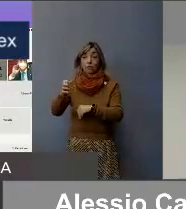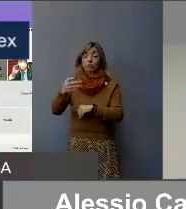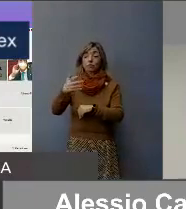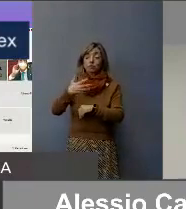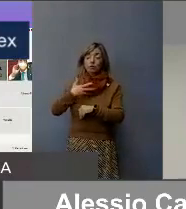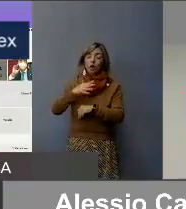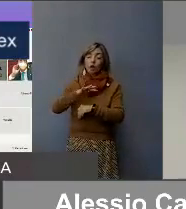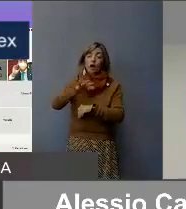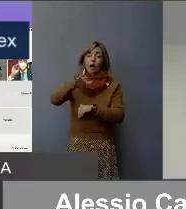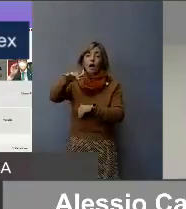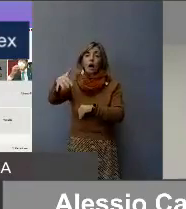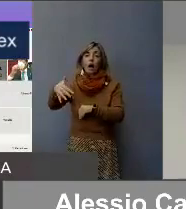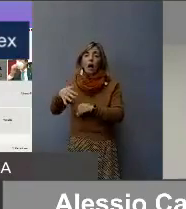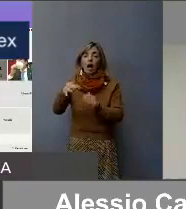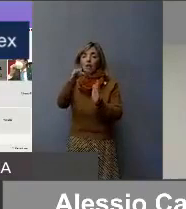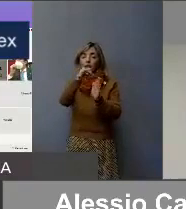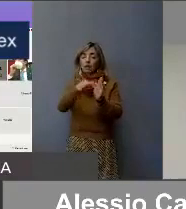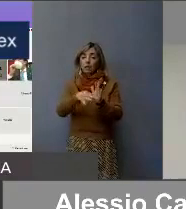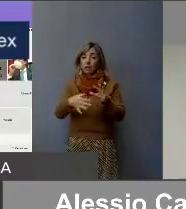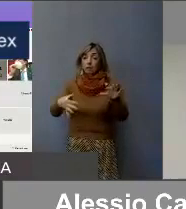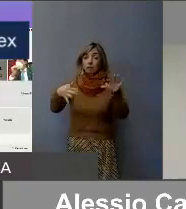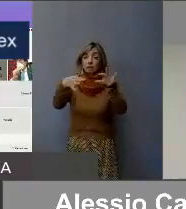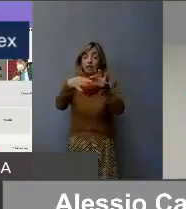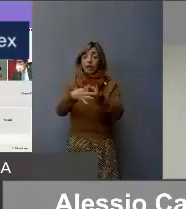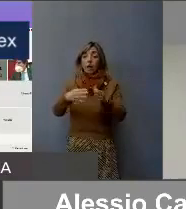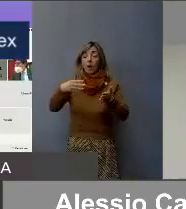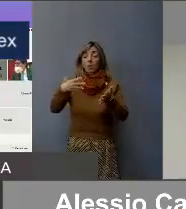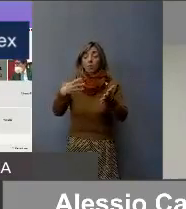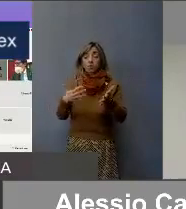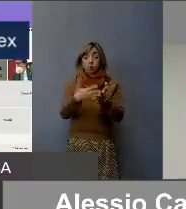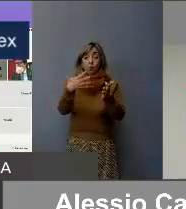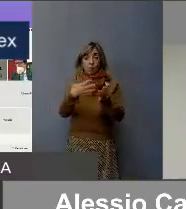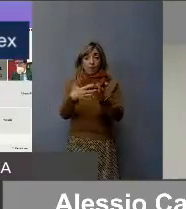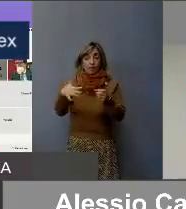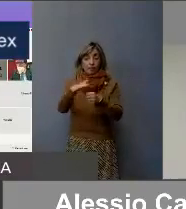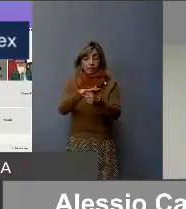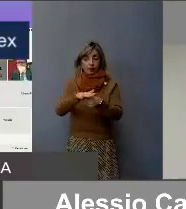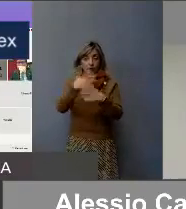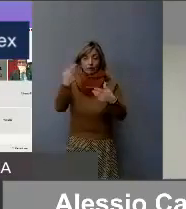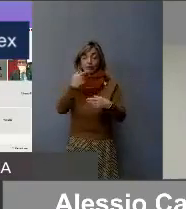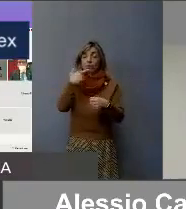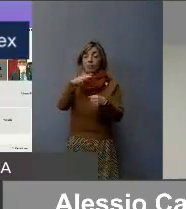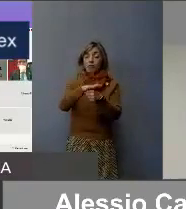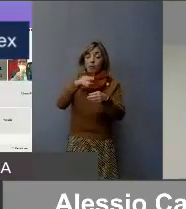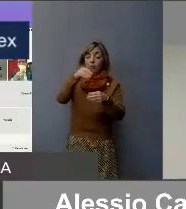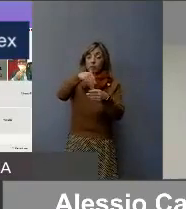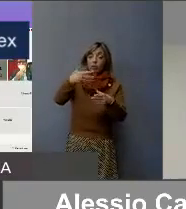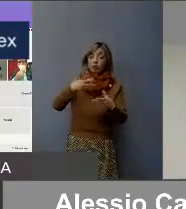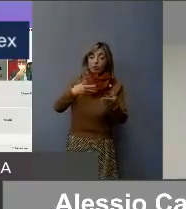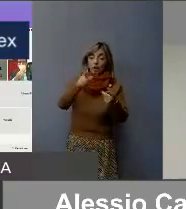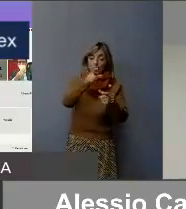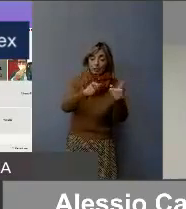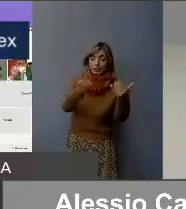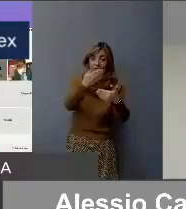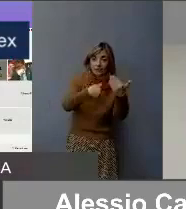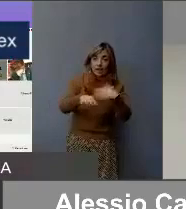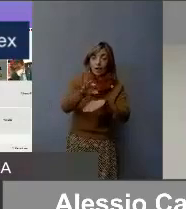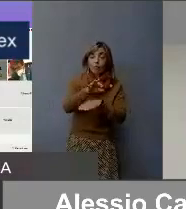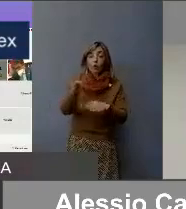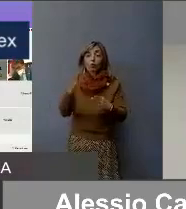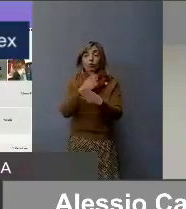a chi in famiglia presenta disabili disabili disoccupate o figli questo cosa significa significa che molte volte